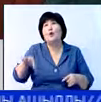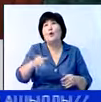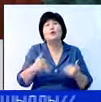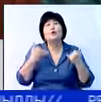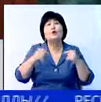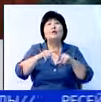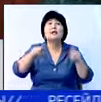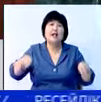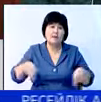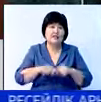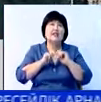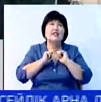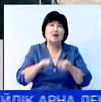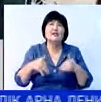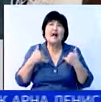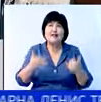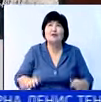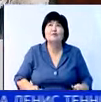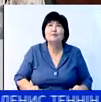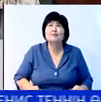құрмет грамотасын табыстады.